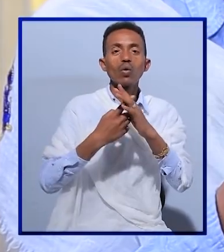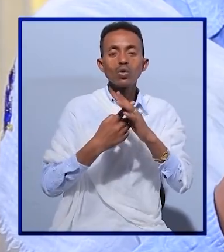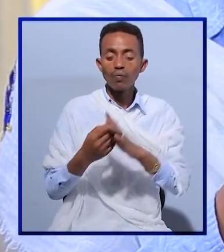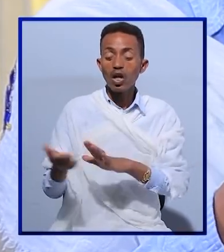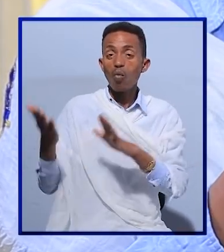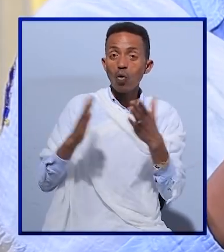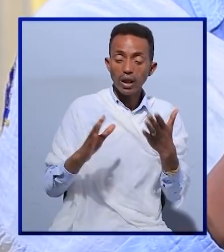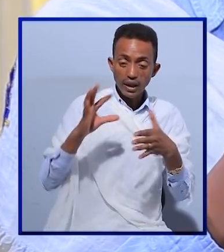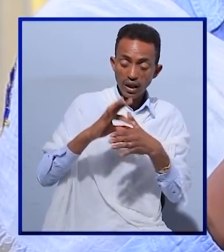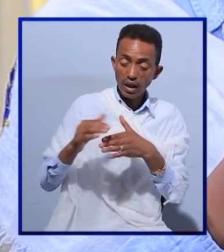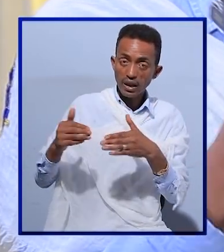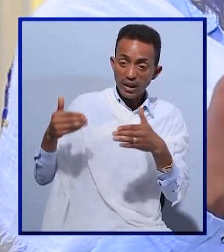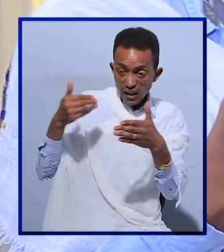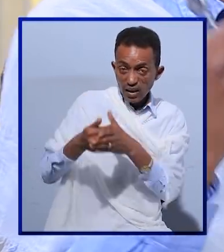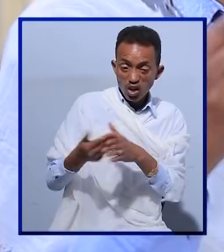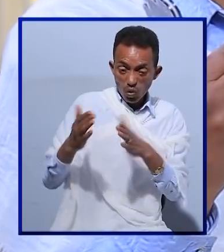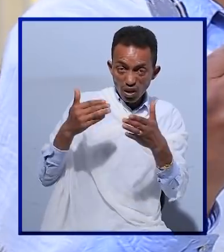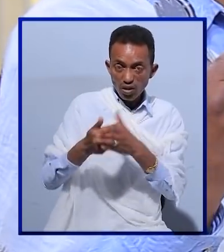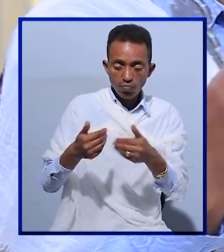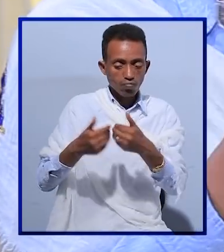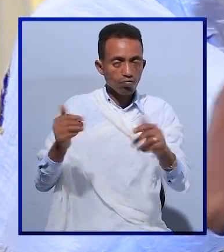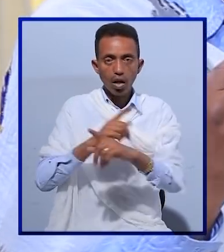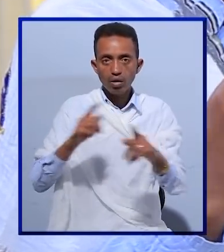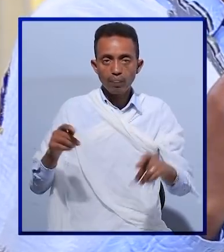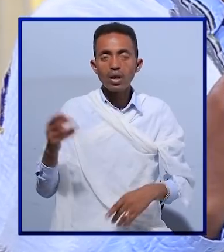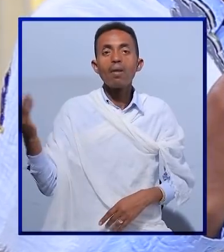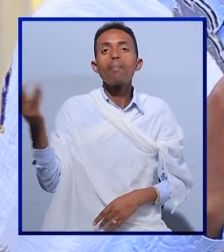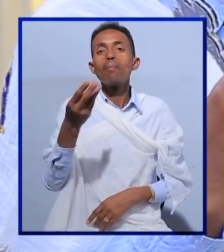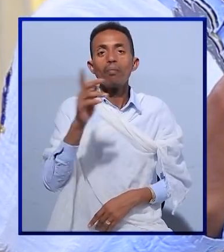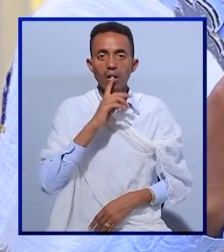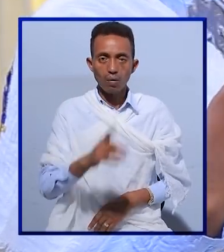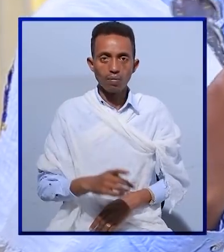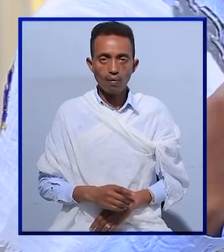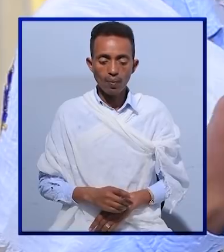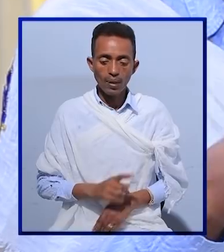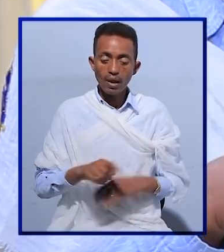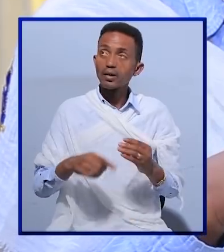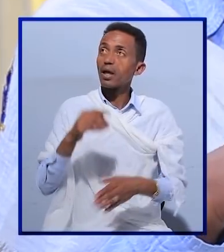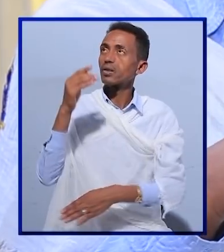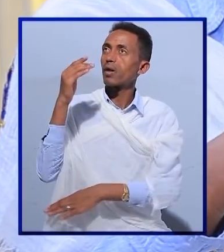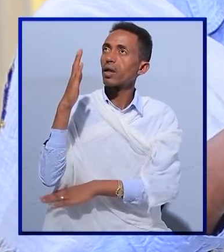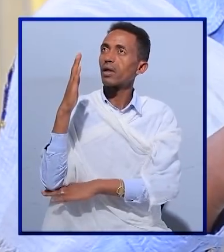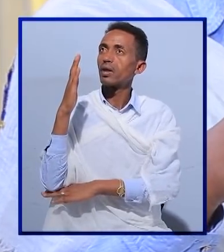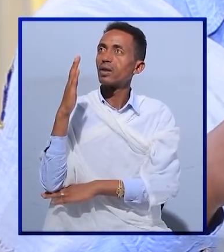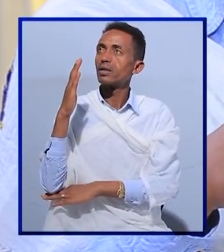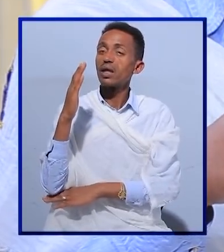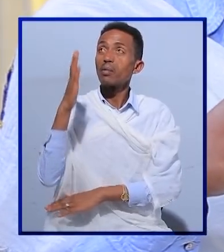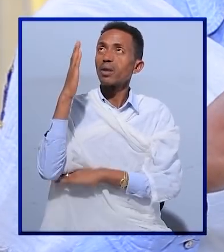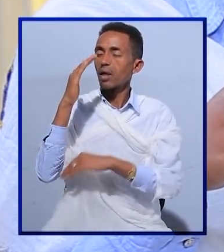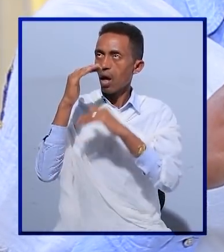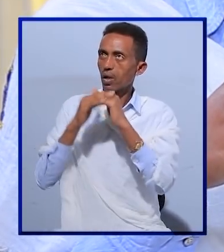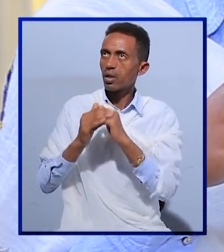ጊዜ ጀምሮ ሞተ ስጋ ሲያገኘን ድረስ ካንገታችን ማውለቅ የለበት ምስክርነት ነው። ስለ